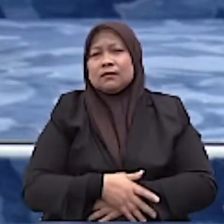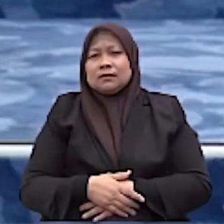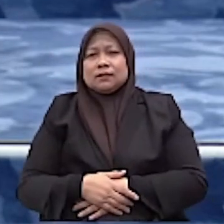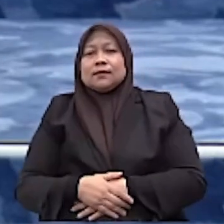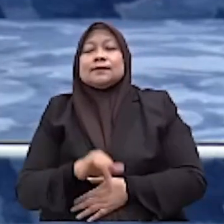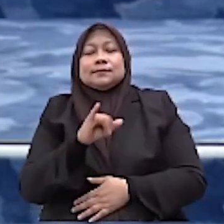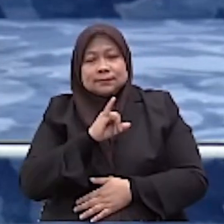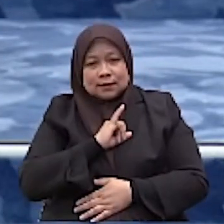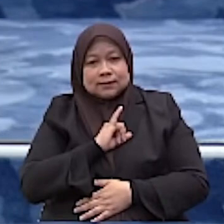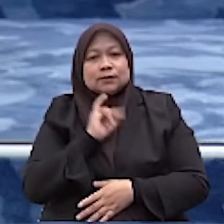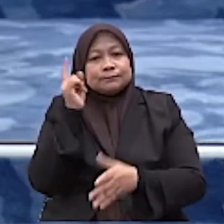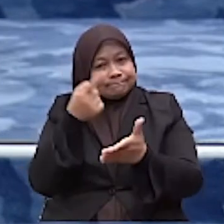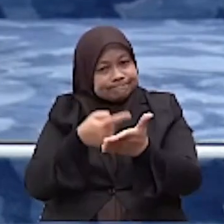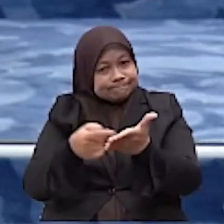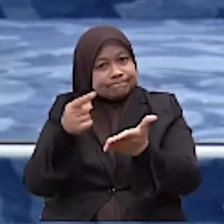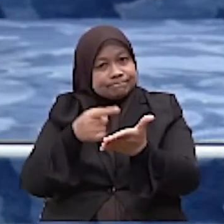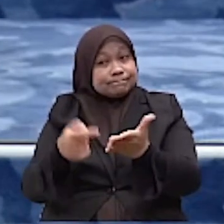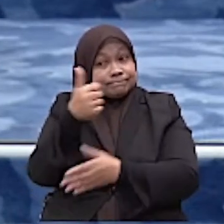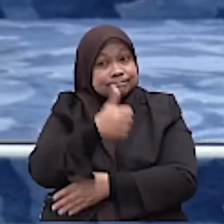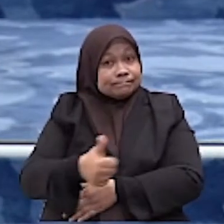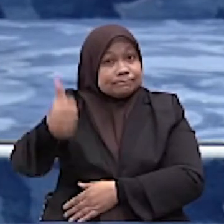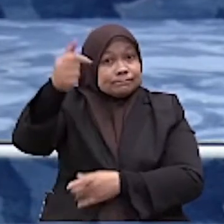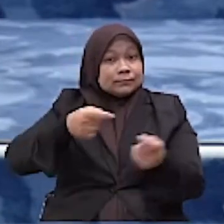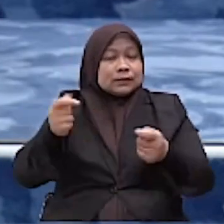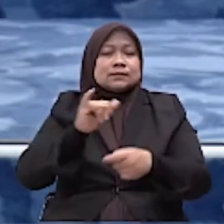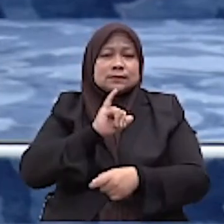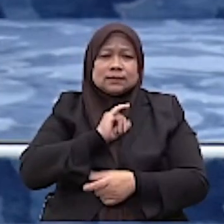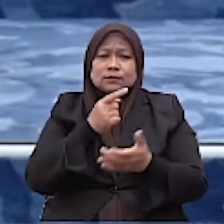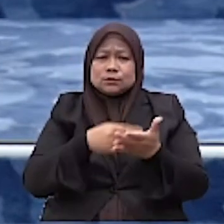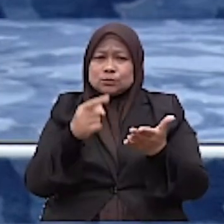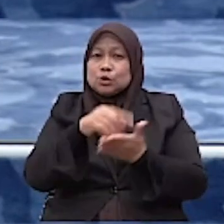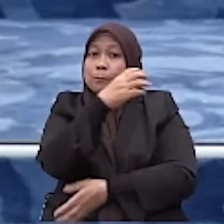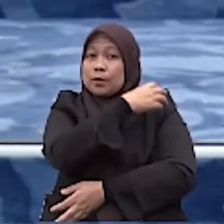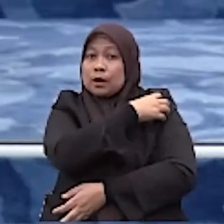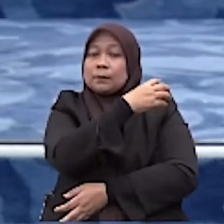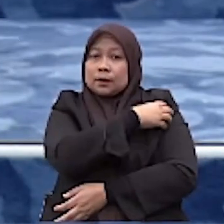saya brojong saya Rojo